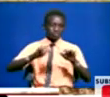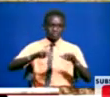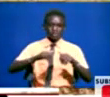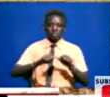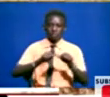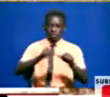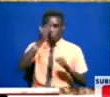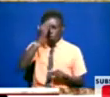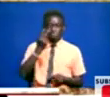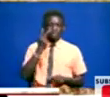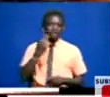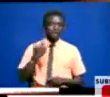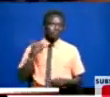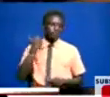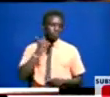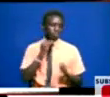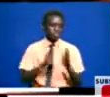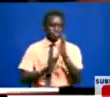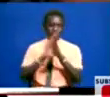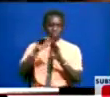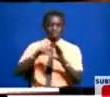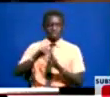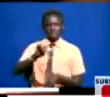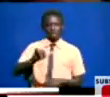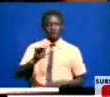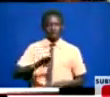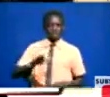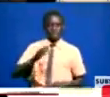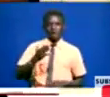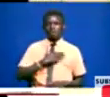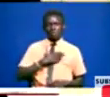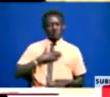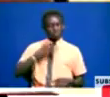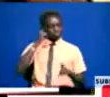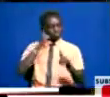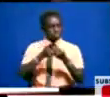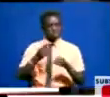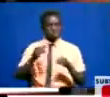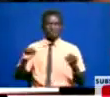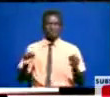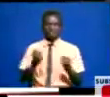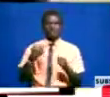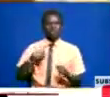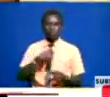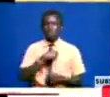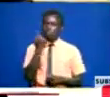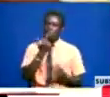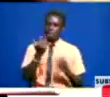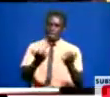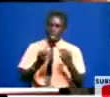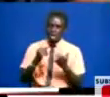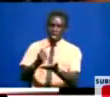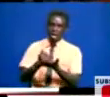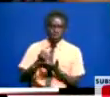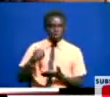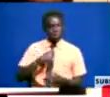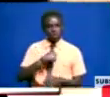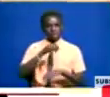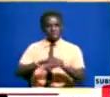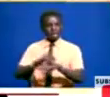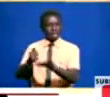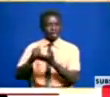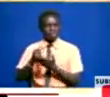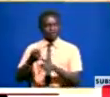mashambulizi ya kigaidi katika eneo hilo. Sisi haja yetu ni usalama, haja yetu tuataka kusaidiwa, tupate usalama karibu na